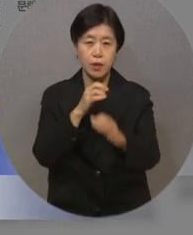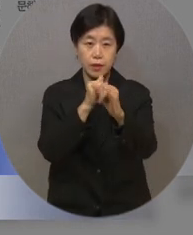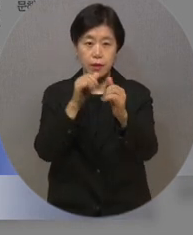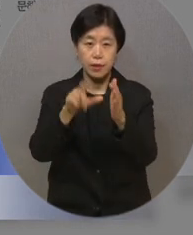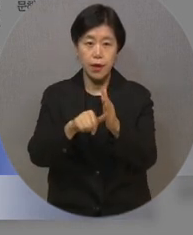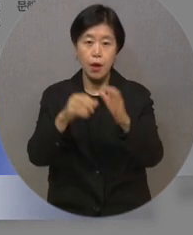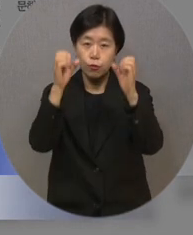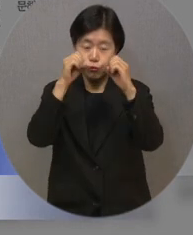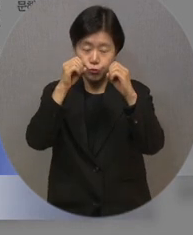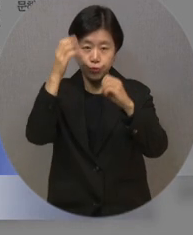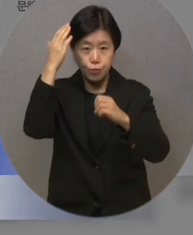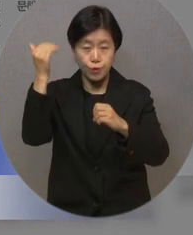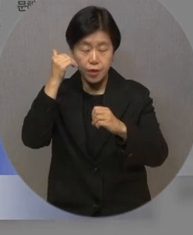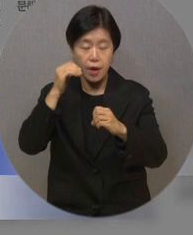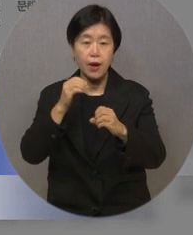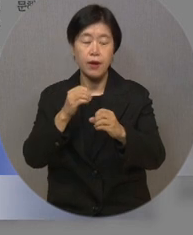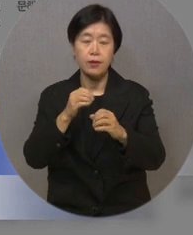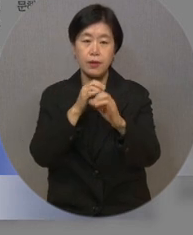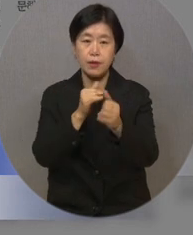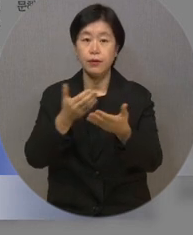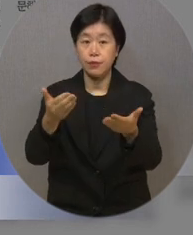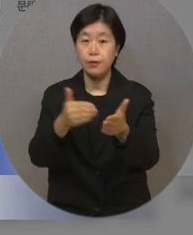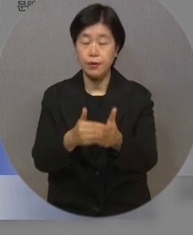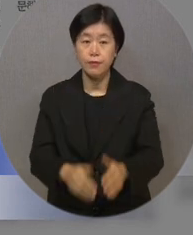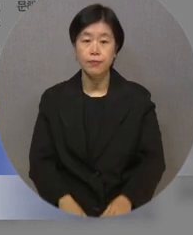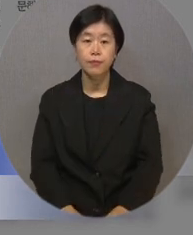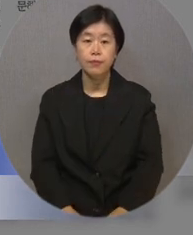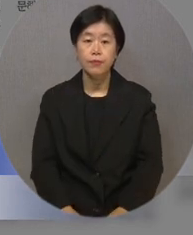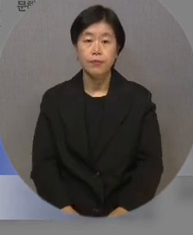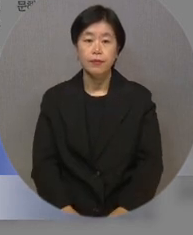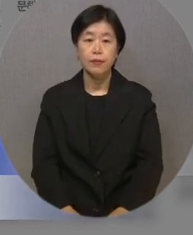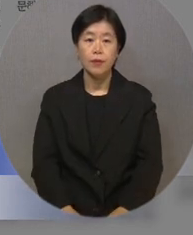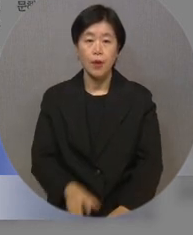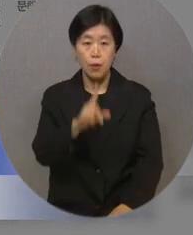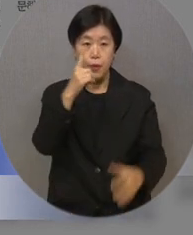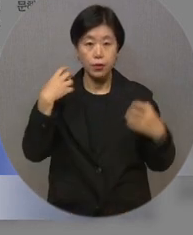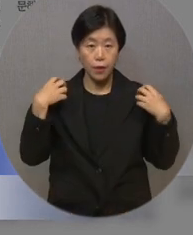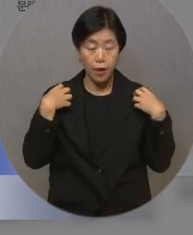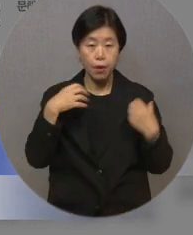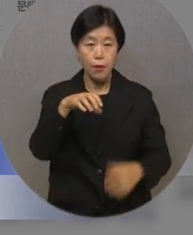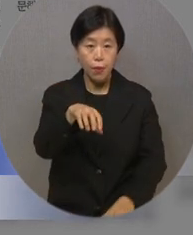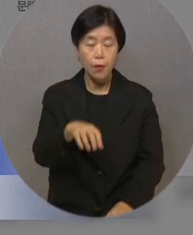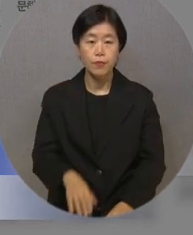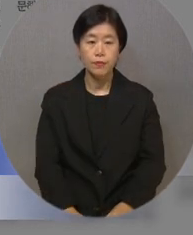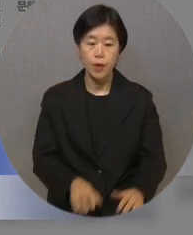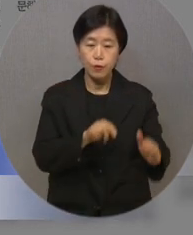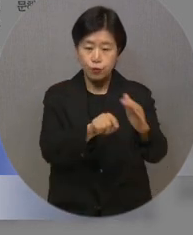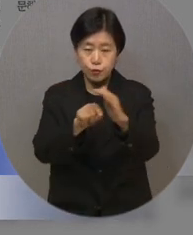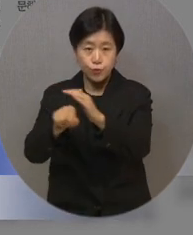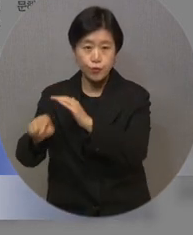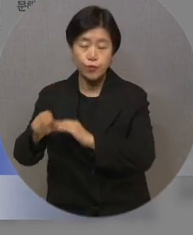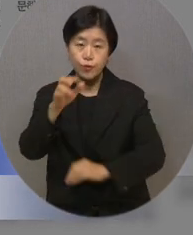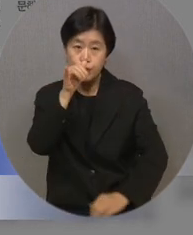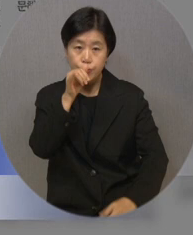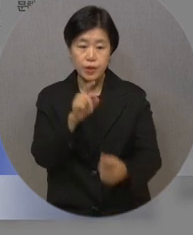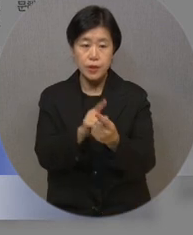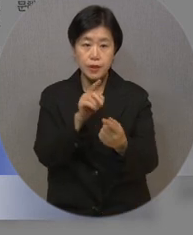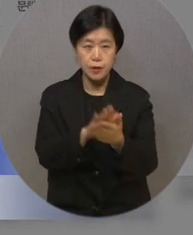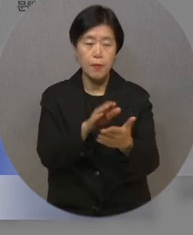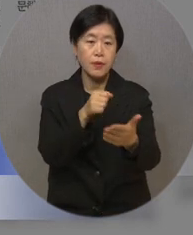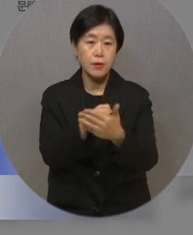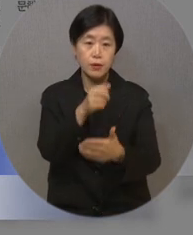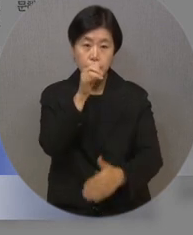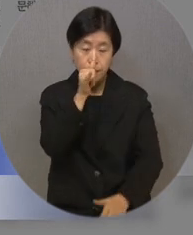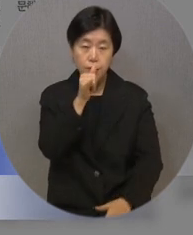선정됐습니다 한편 트루컴퍼니 시상은 공단에서 기업과 기관을 직접 방문해 진행하게 되며이 장애인